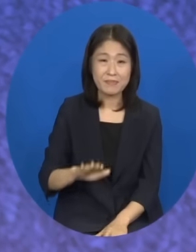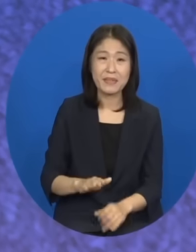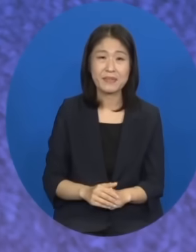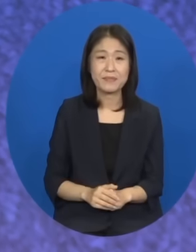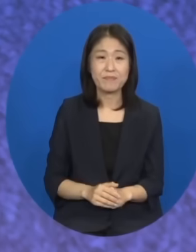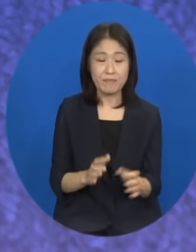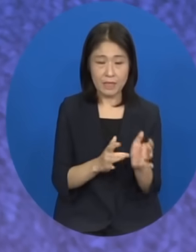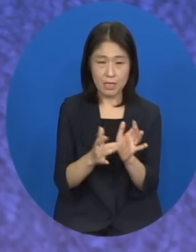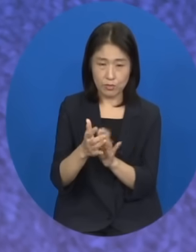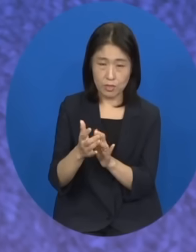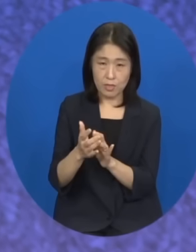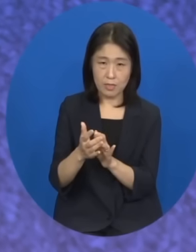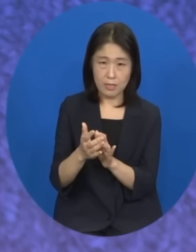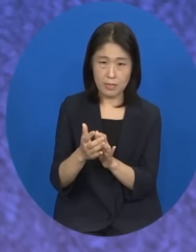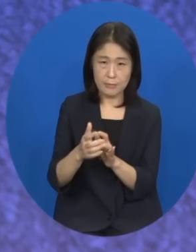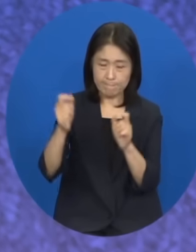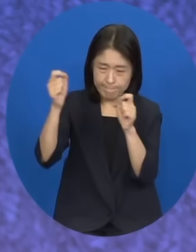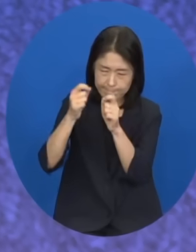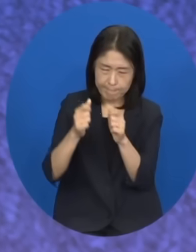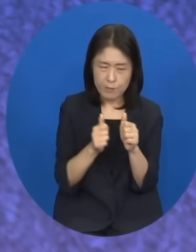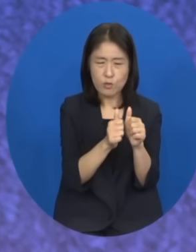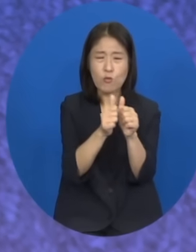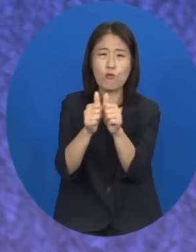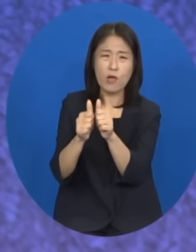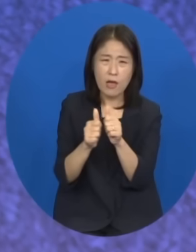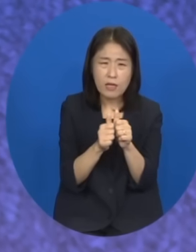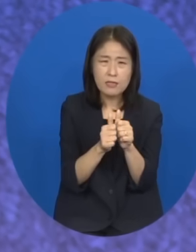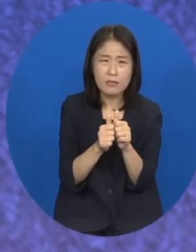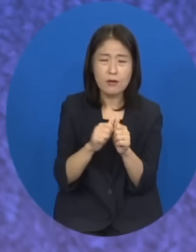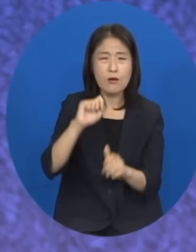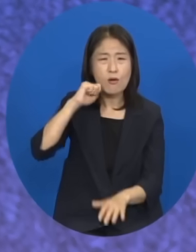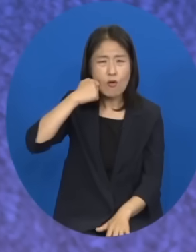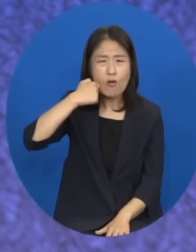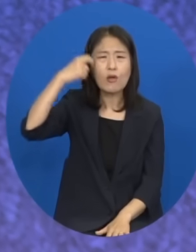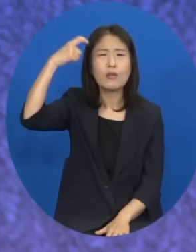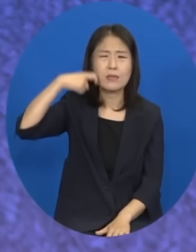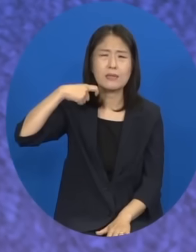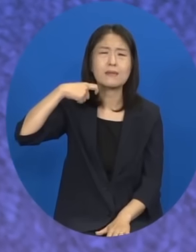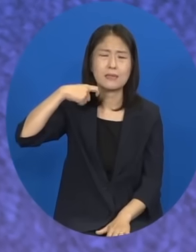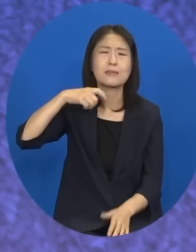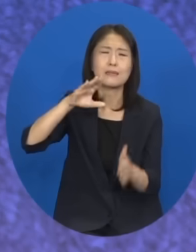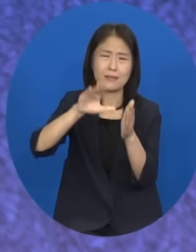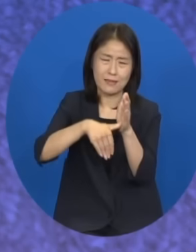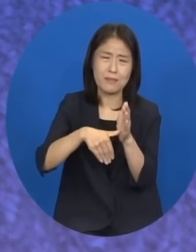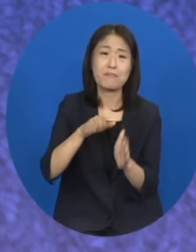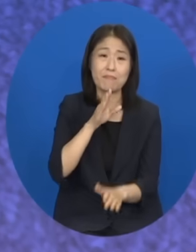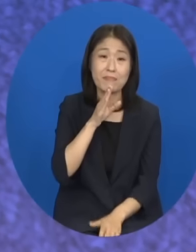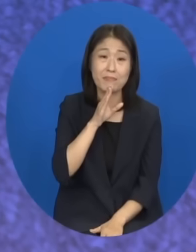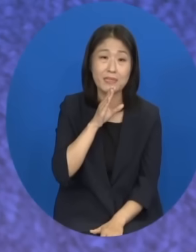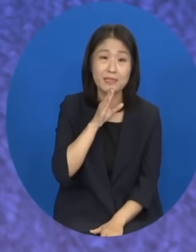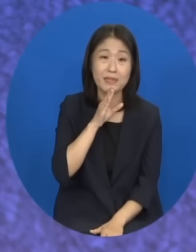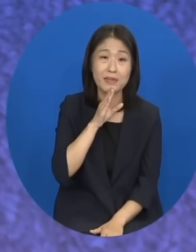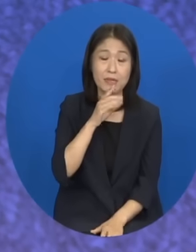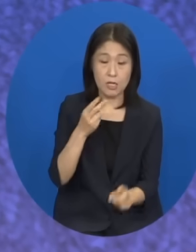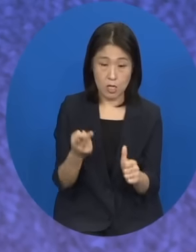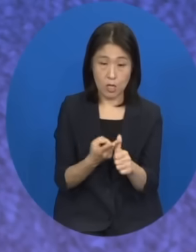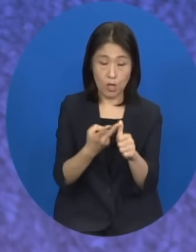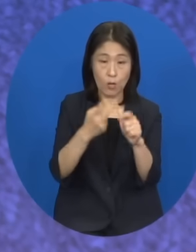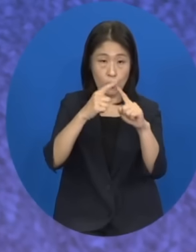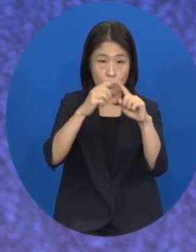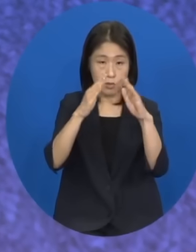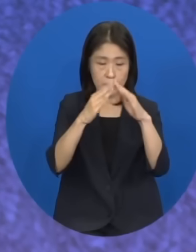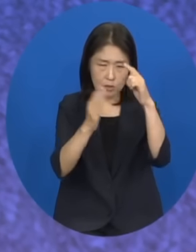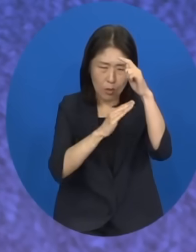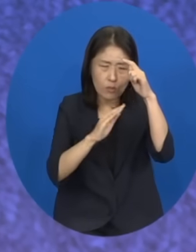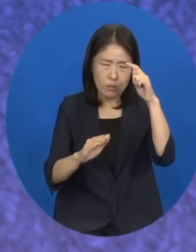예수님과 친밀히 동행하는 것이 굉장히 어렵게 느껴지는 시대입니다. 선한목자교회 교인들 중에도